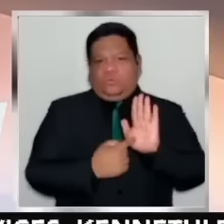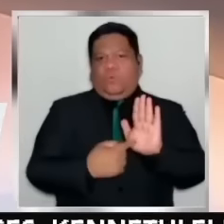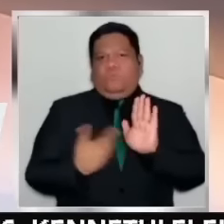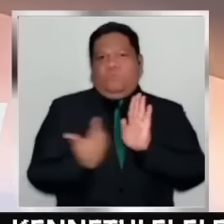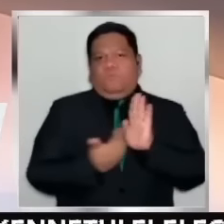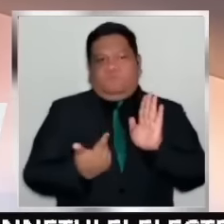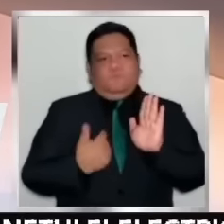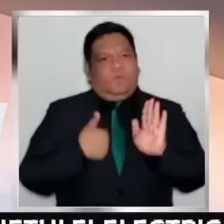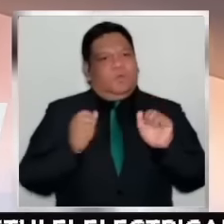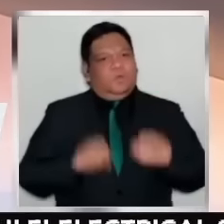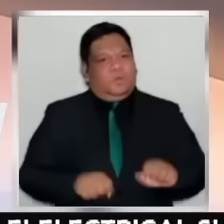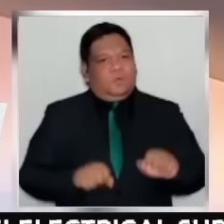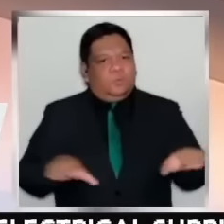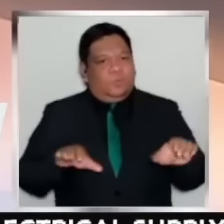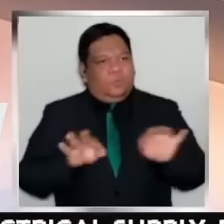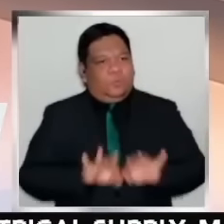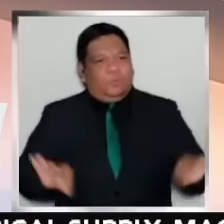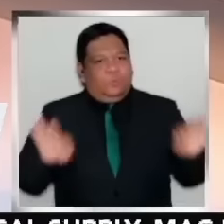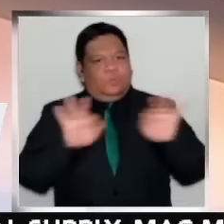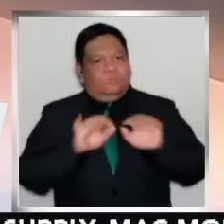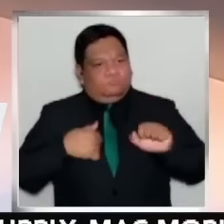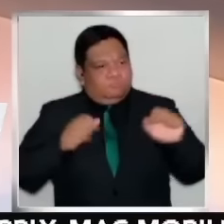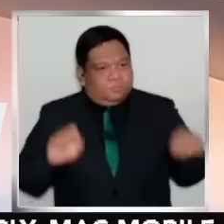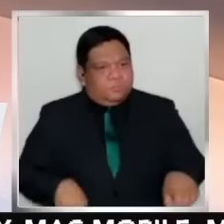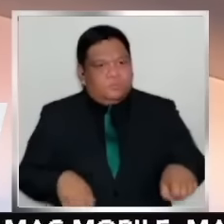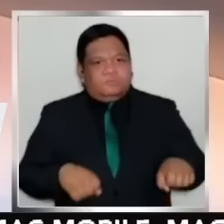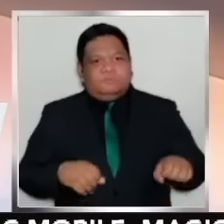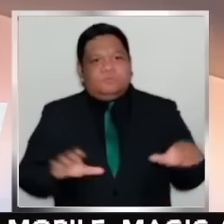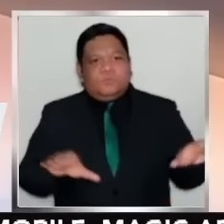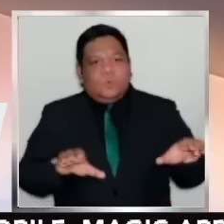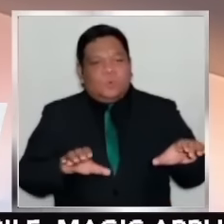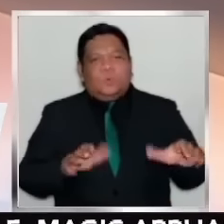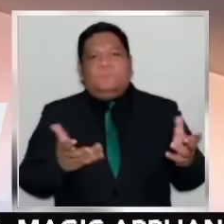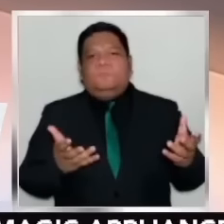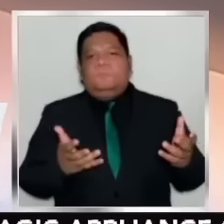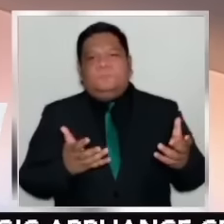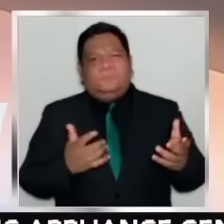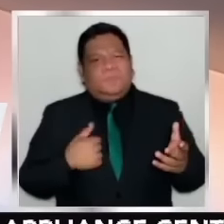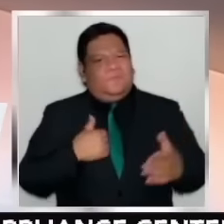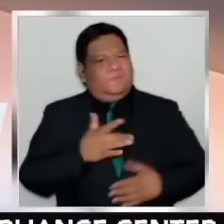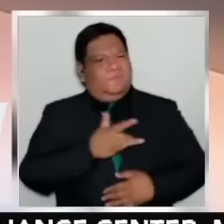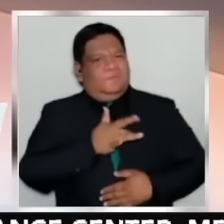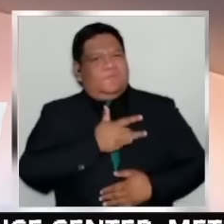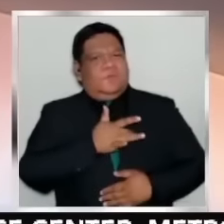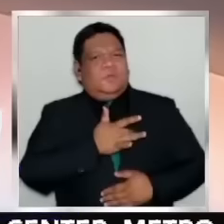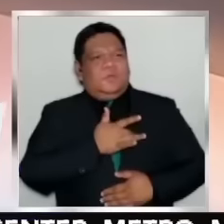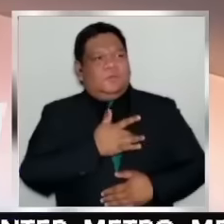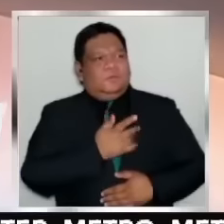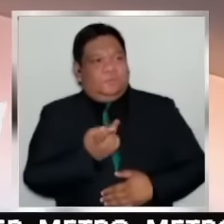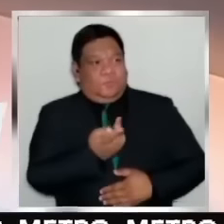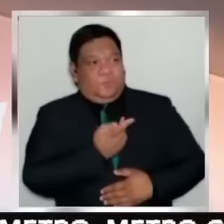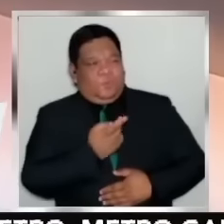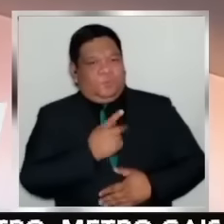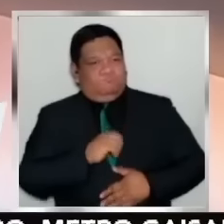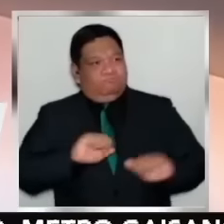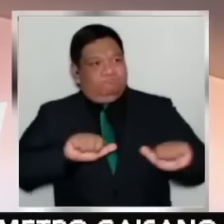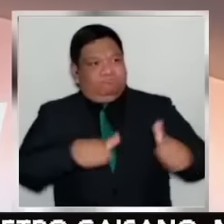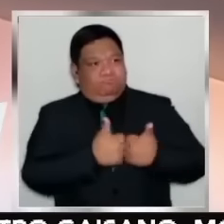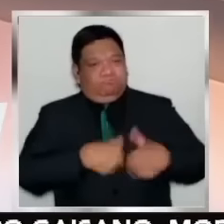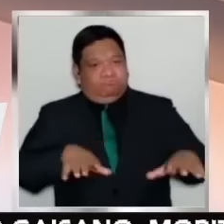has, na she has what it takes. And I feel like, you know, we both take those challenges na